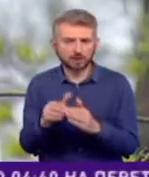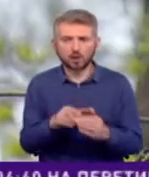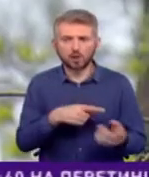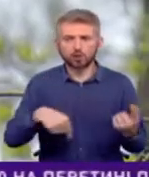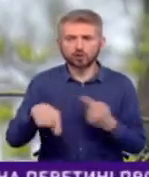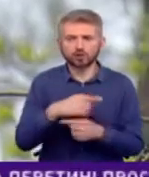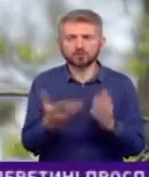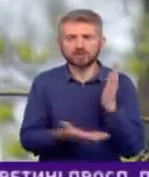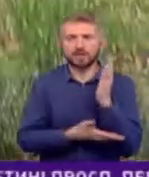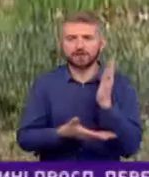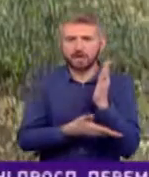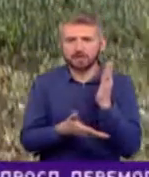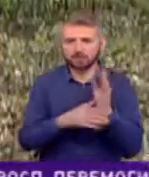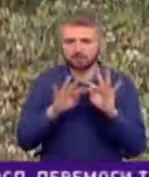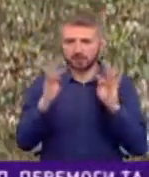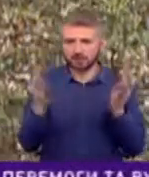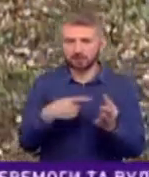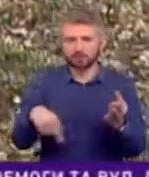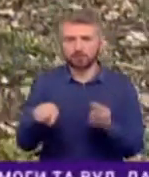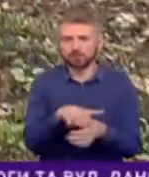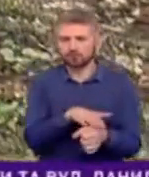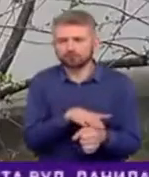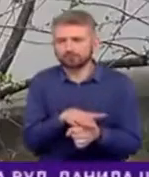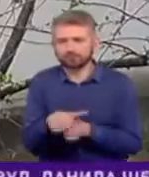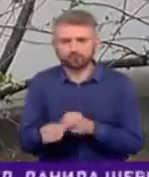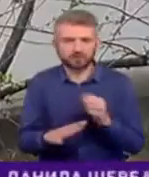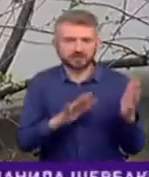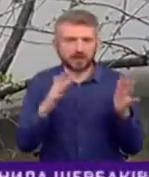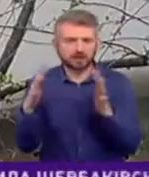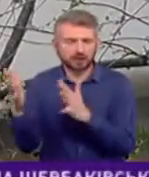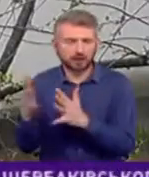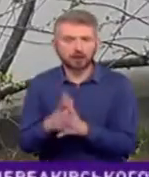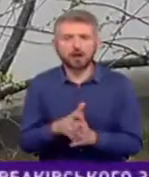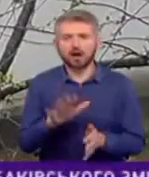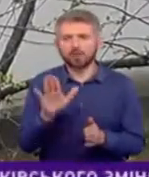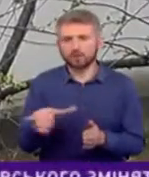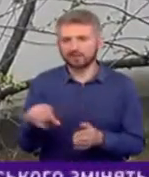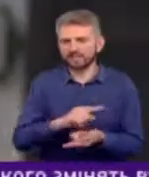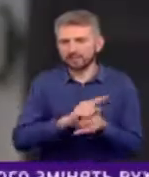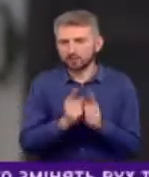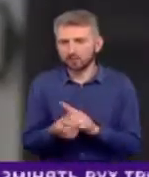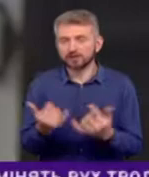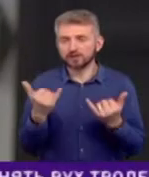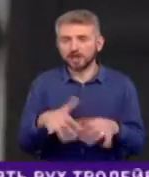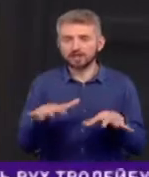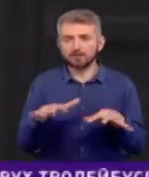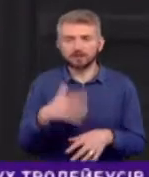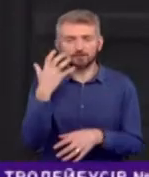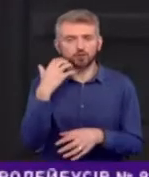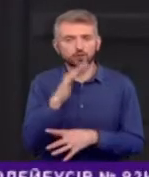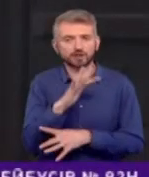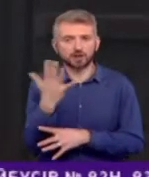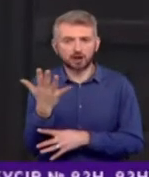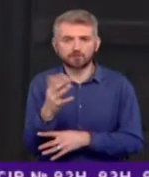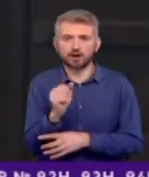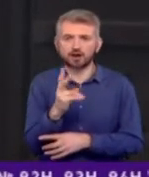оточеними дерев'яними парканами. Вони потопали в пишних садах та палісадниках. З часом все змінилось. Зараз на місці фруктових дерев